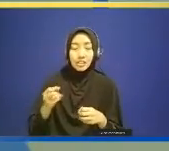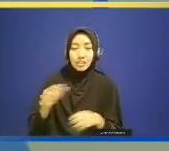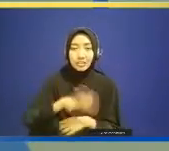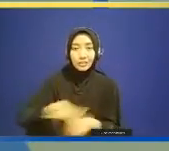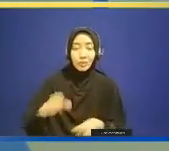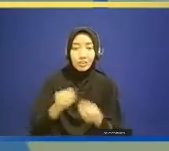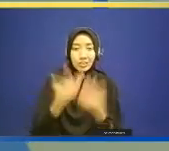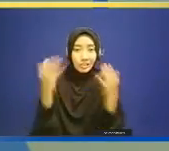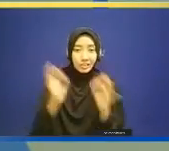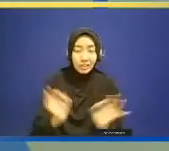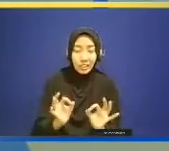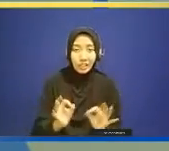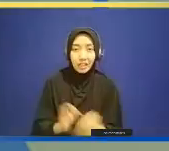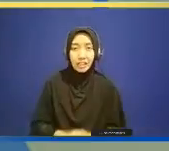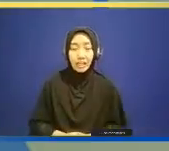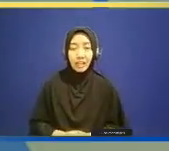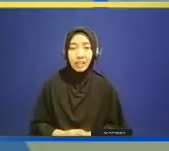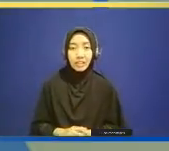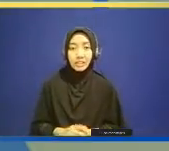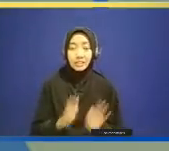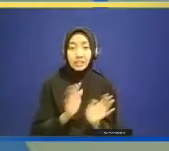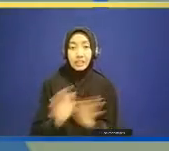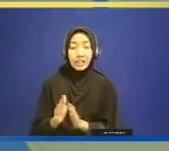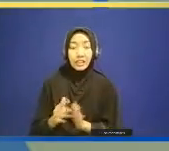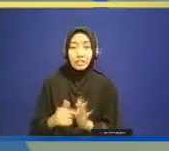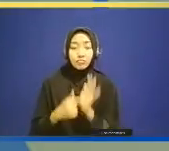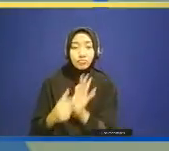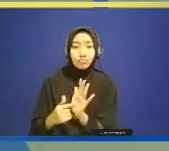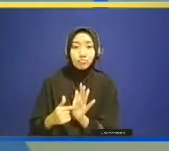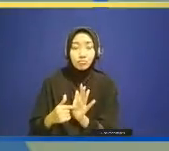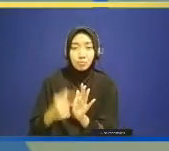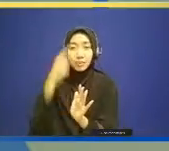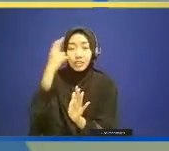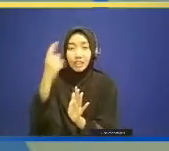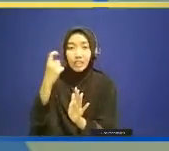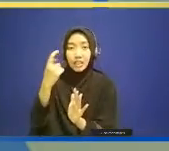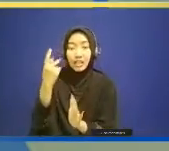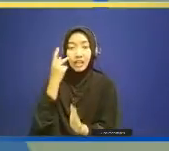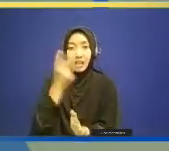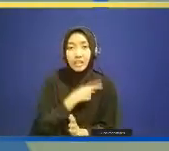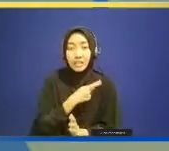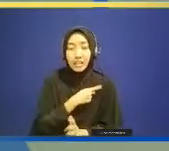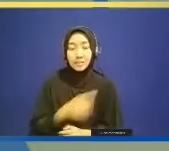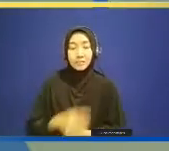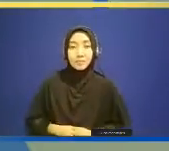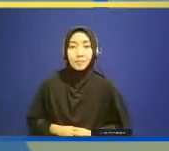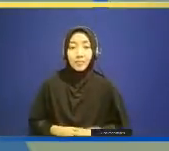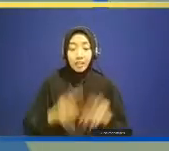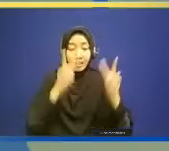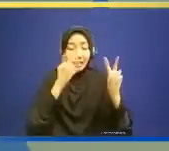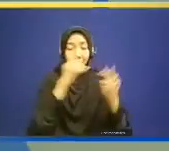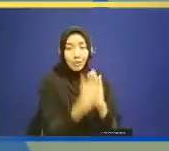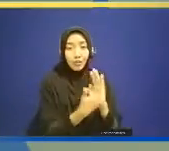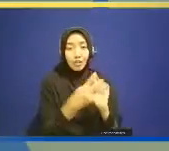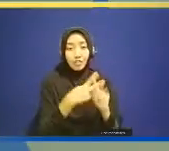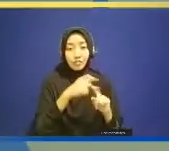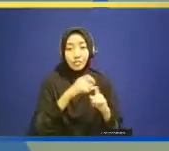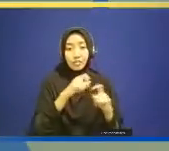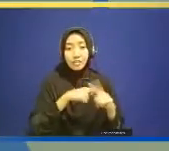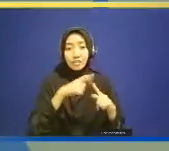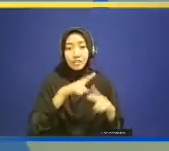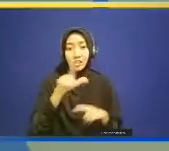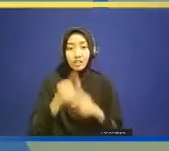namun harus juga tetap mencerminkan optimisme dan kehati-hatian Emang kebijakan fiskal Tahun